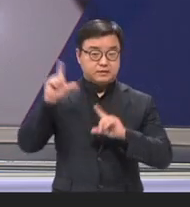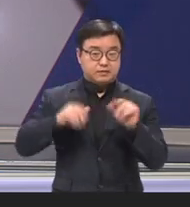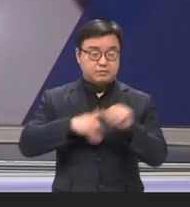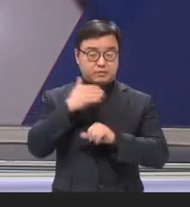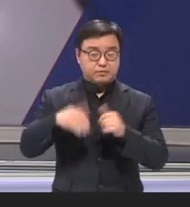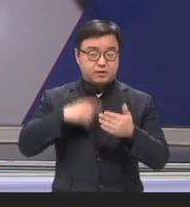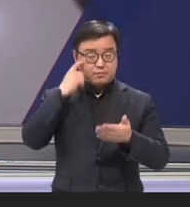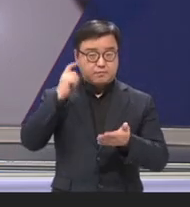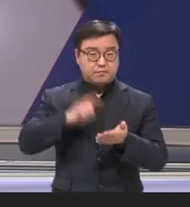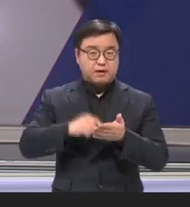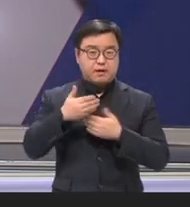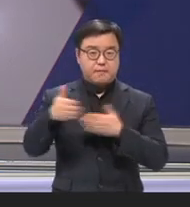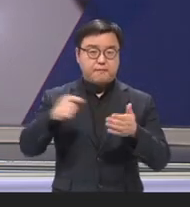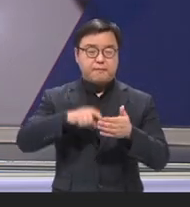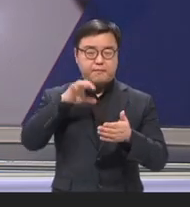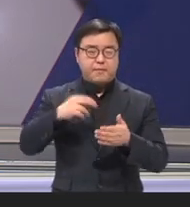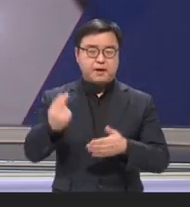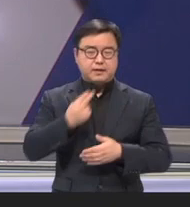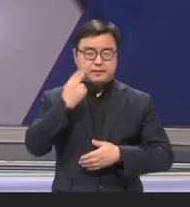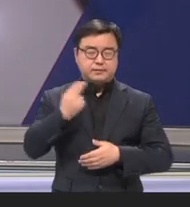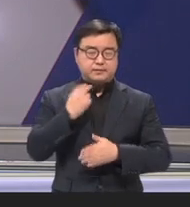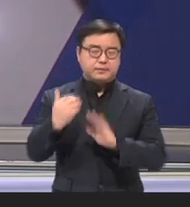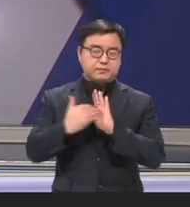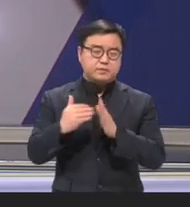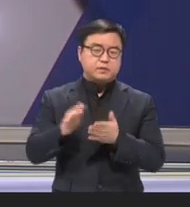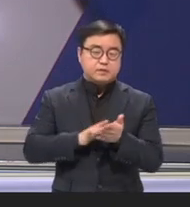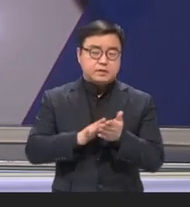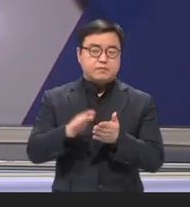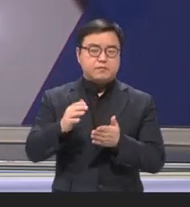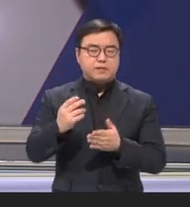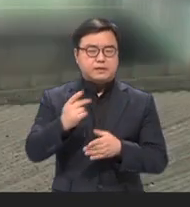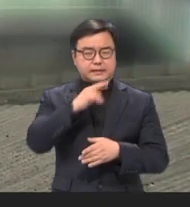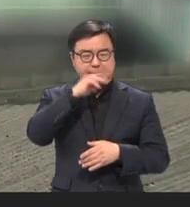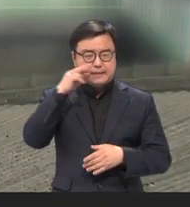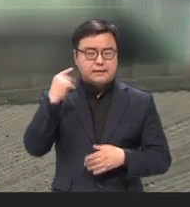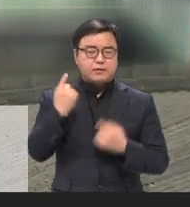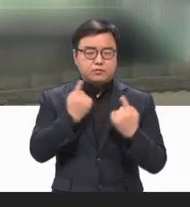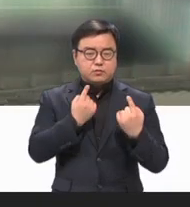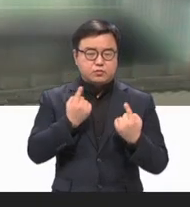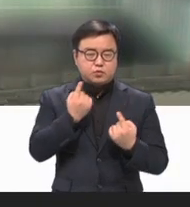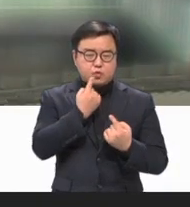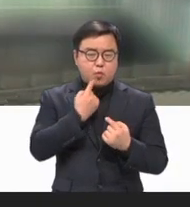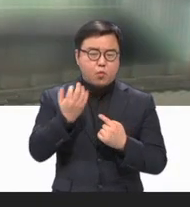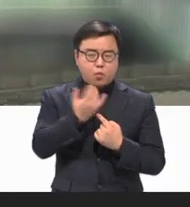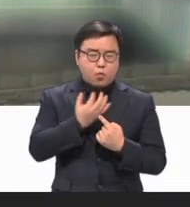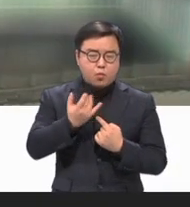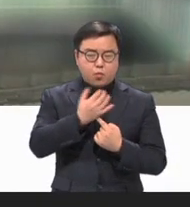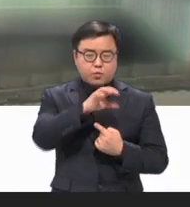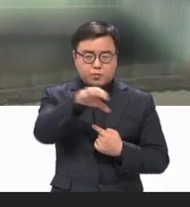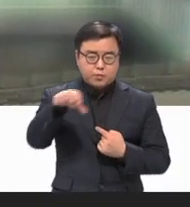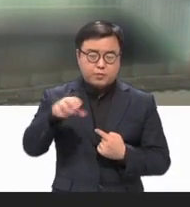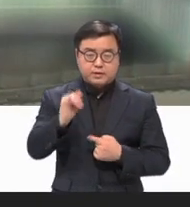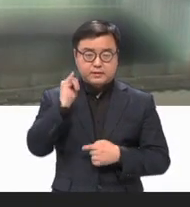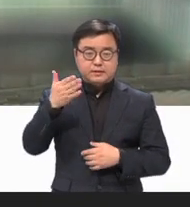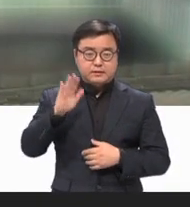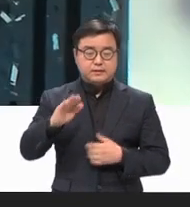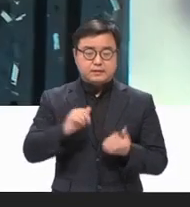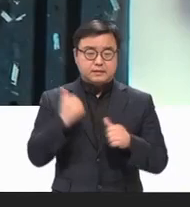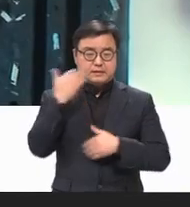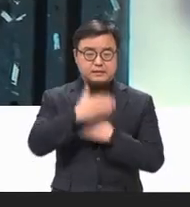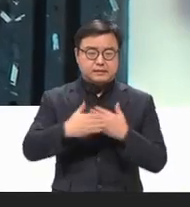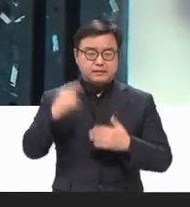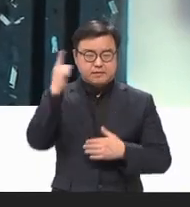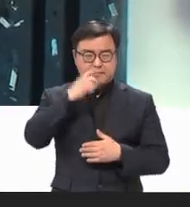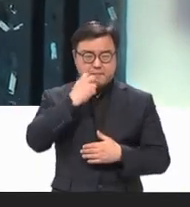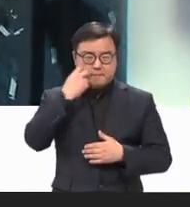방에서는 습기제거제 와 방향제 향초 가 여러개 발견이 됐는데요 이게 이제 범행을 숨기기 위해서 시신 압출을 제거하고